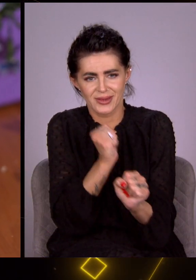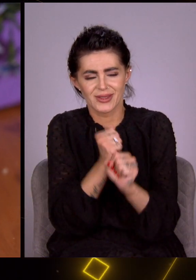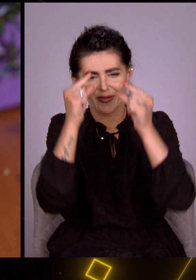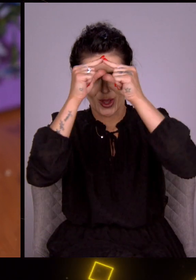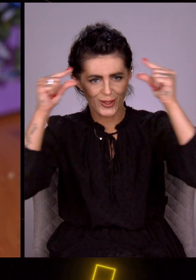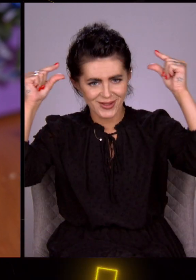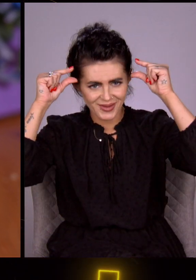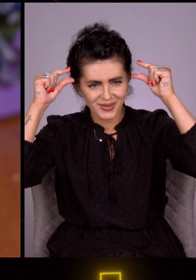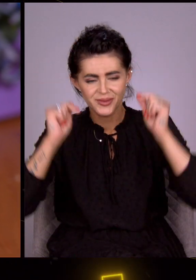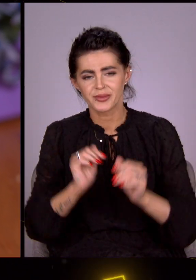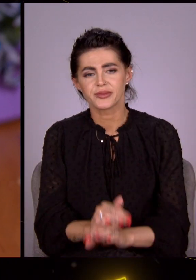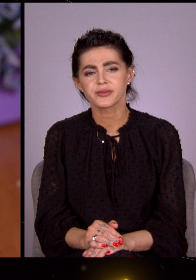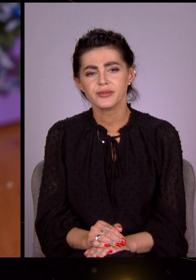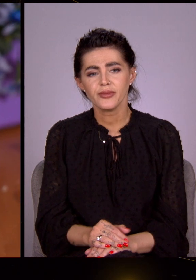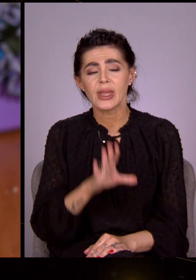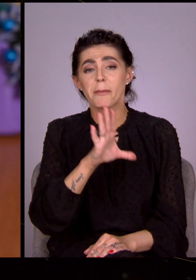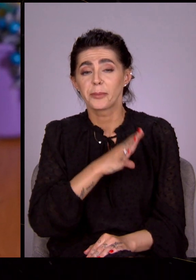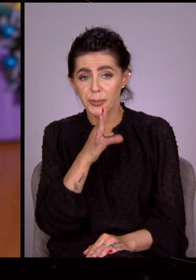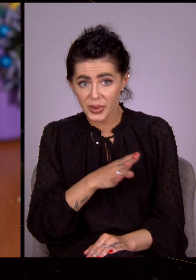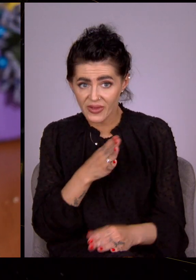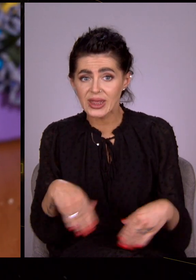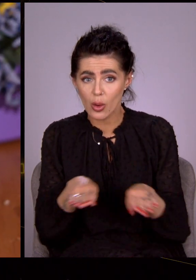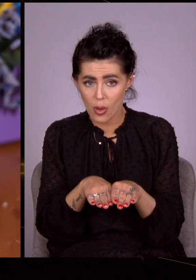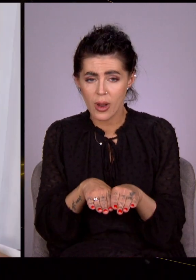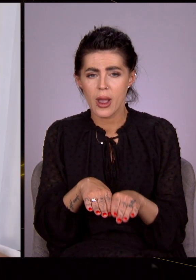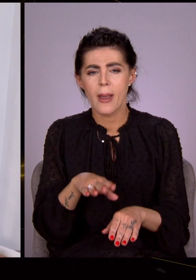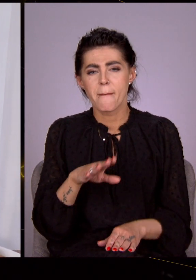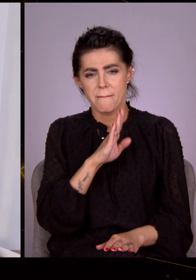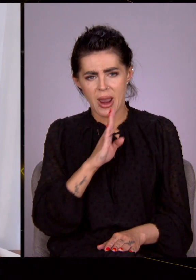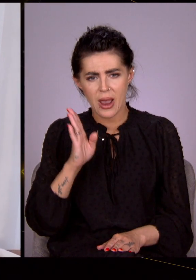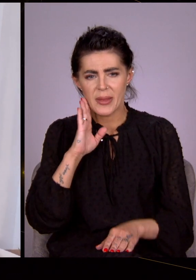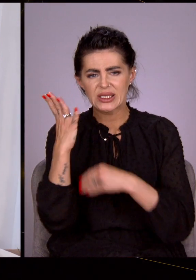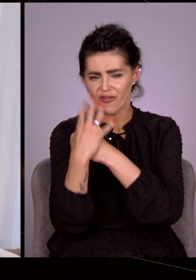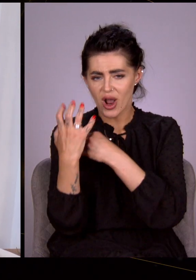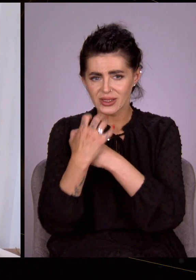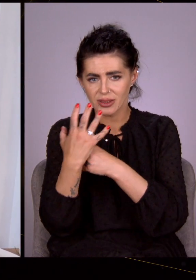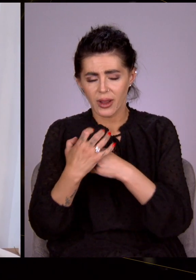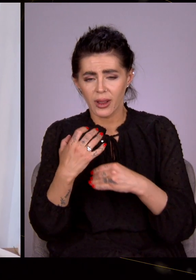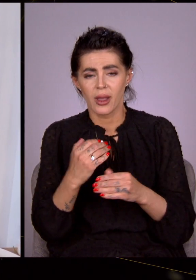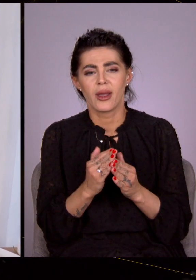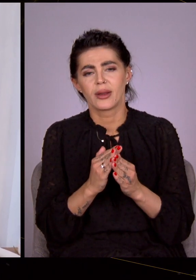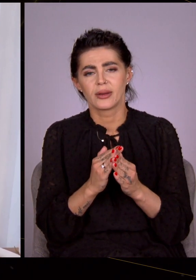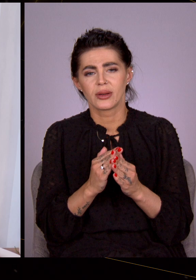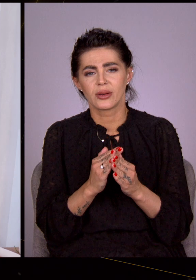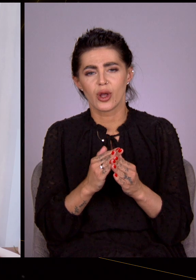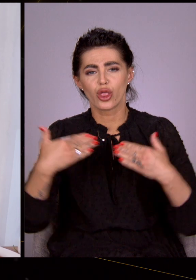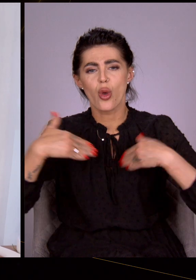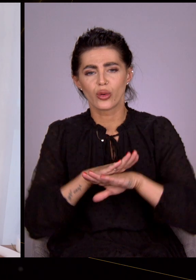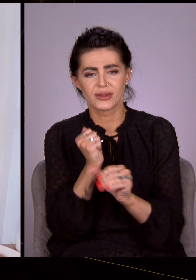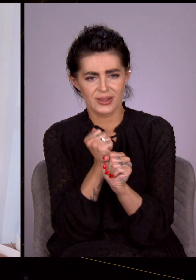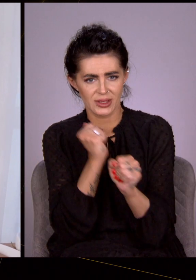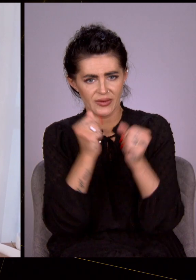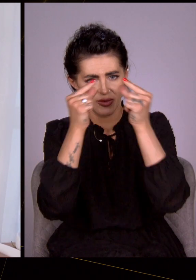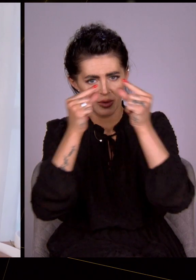Віночки. Буває таке, що мама може насваритися за те, що я нічю роблю